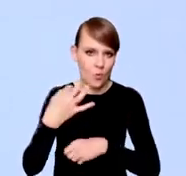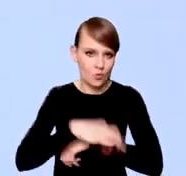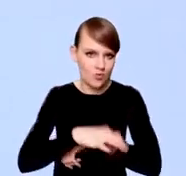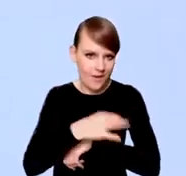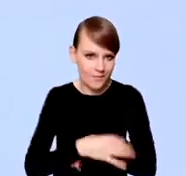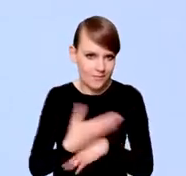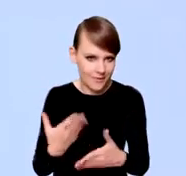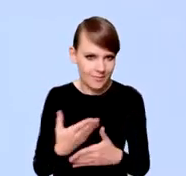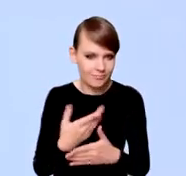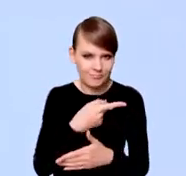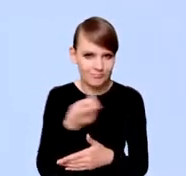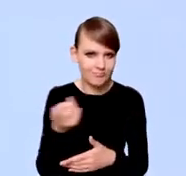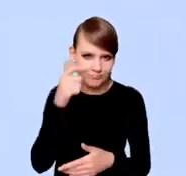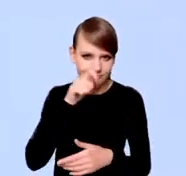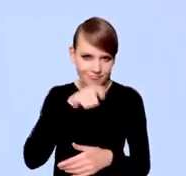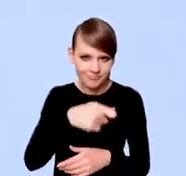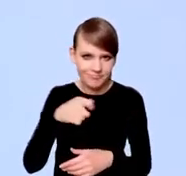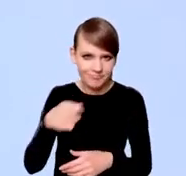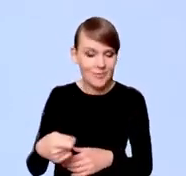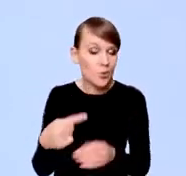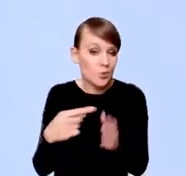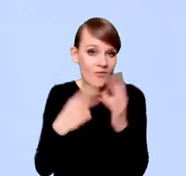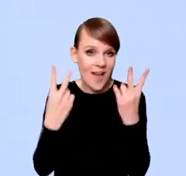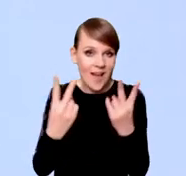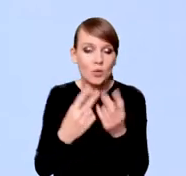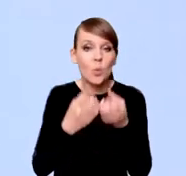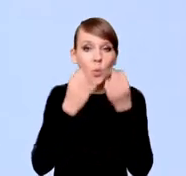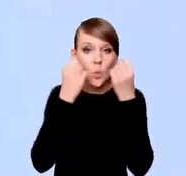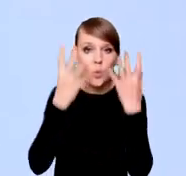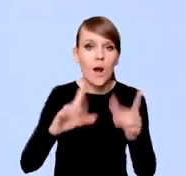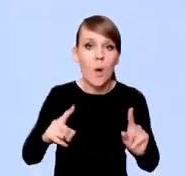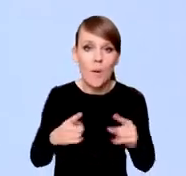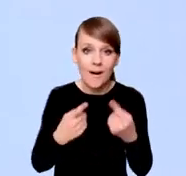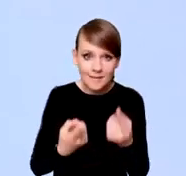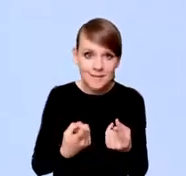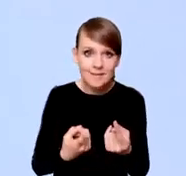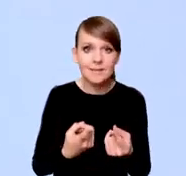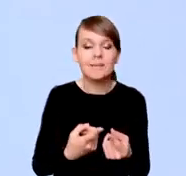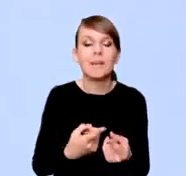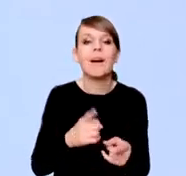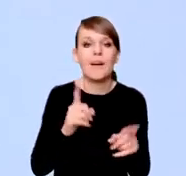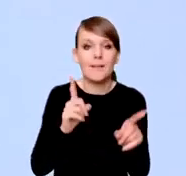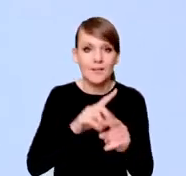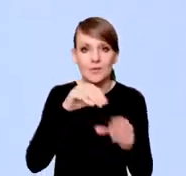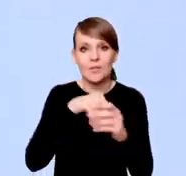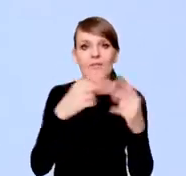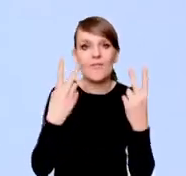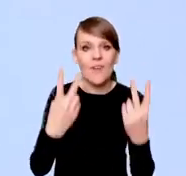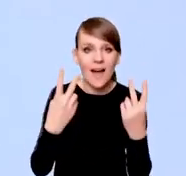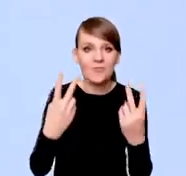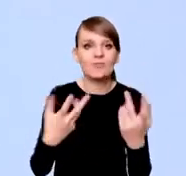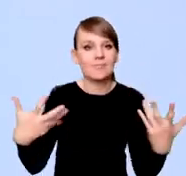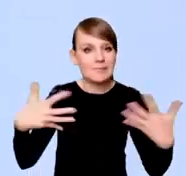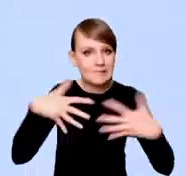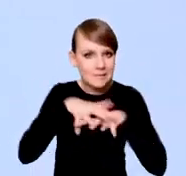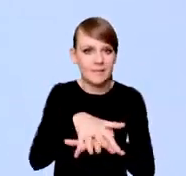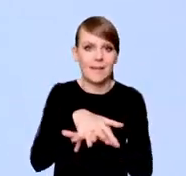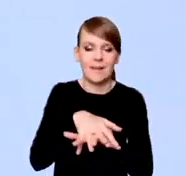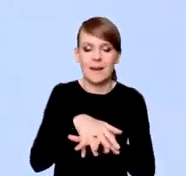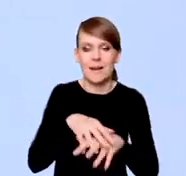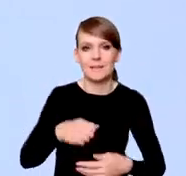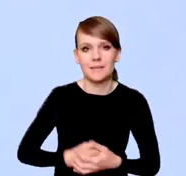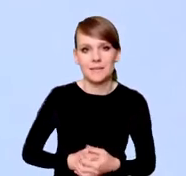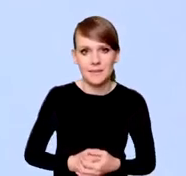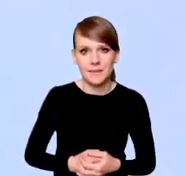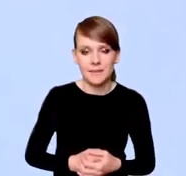z funkcji kultury organizacyjnej to jest ta funkcja integracyjna i tu wracamy to, o czym